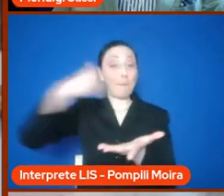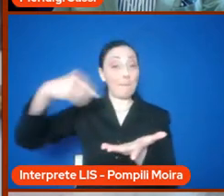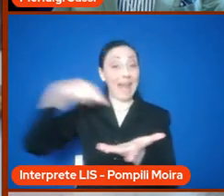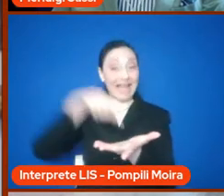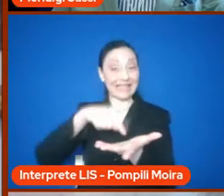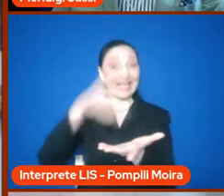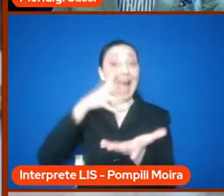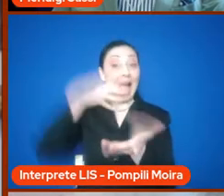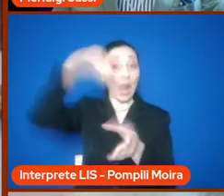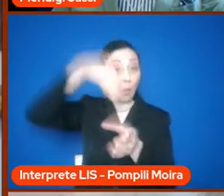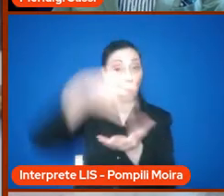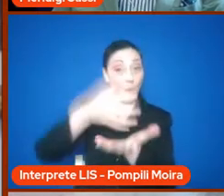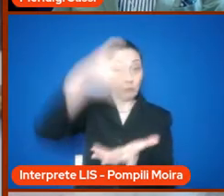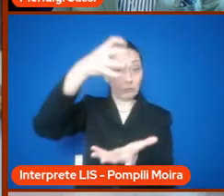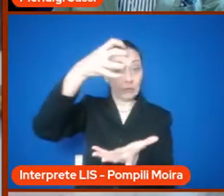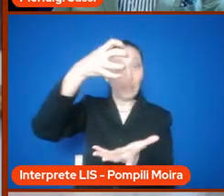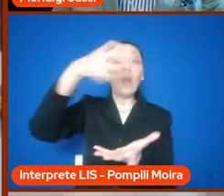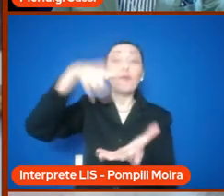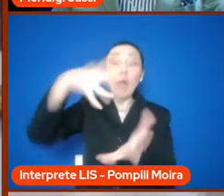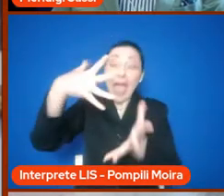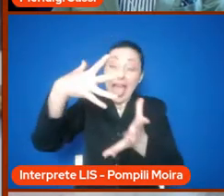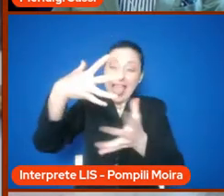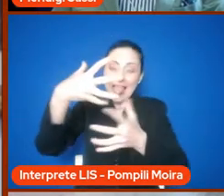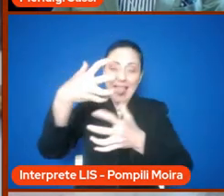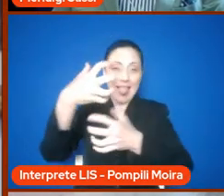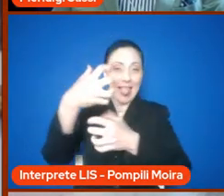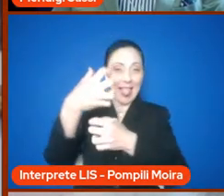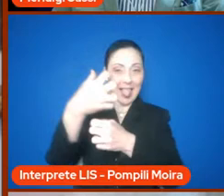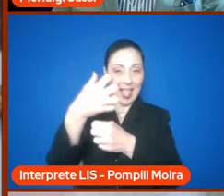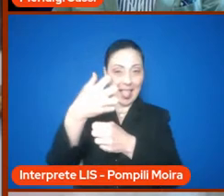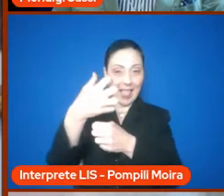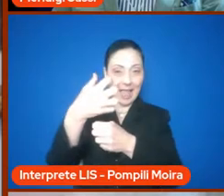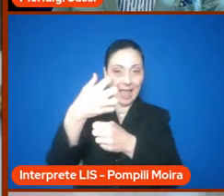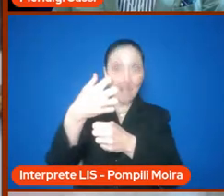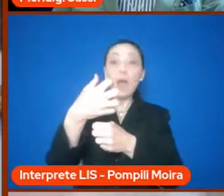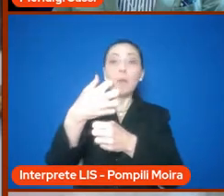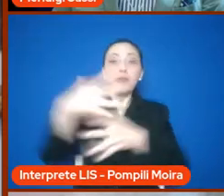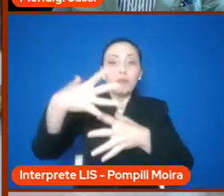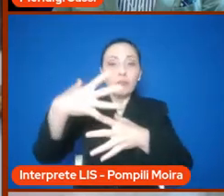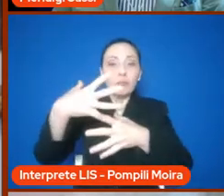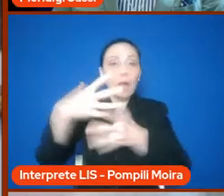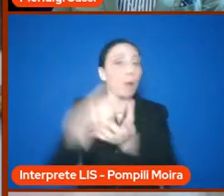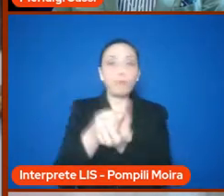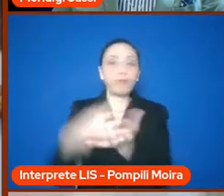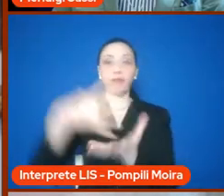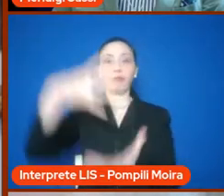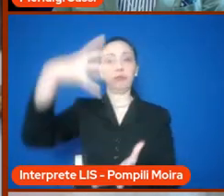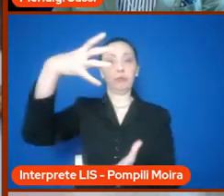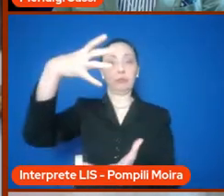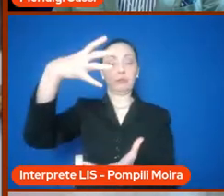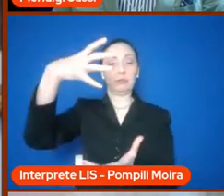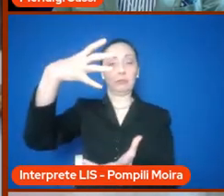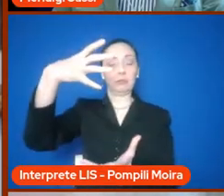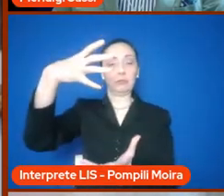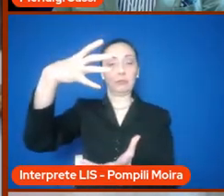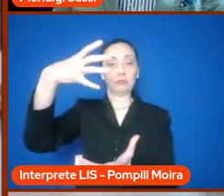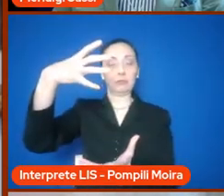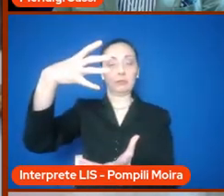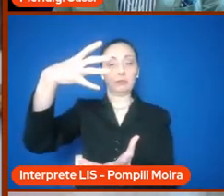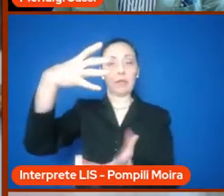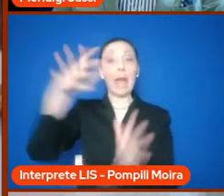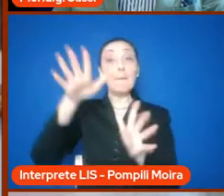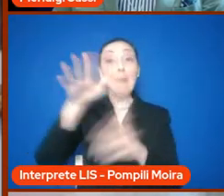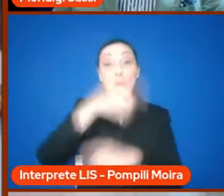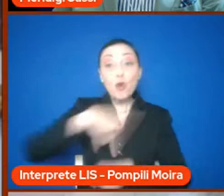se voi finite di comprimerla, quella torna dove era, alla posizione di partenza. Ma noi non vogliamo tornare dove